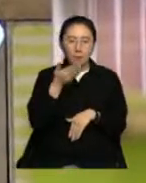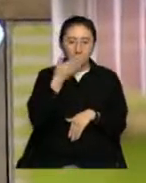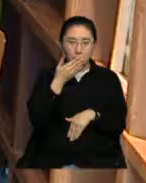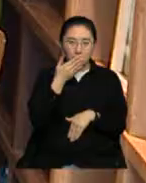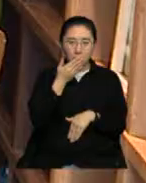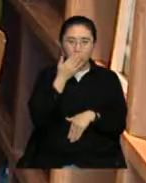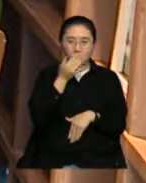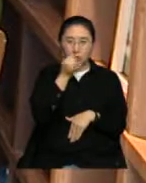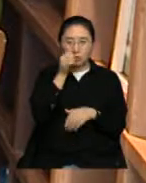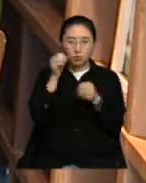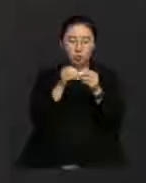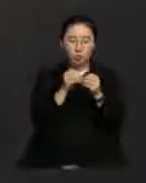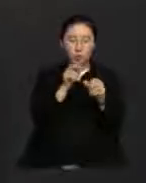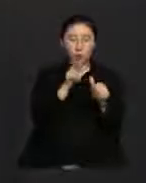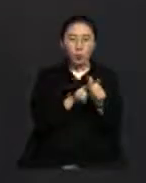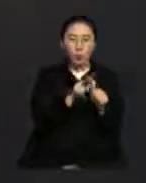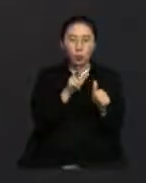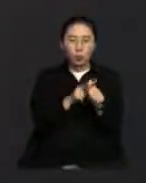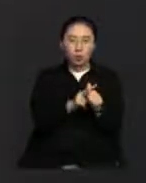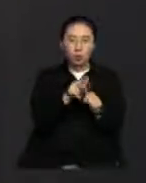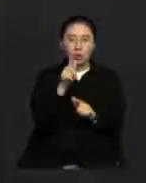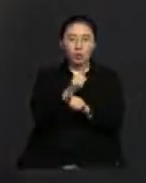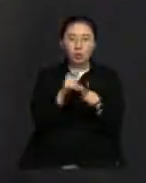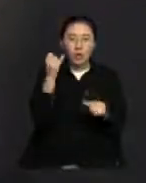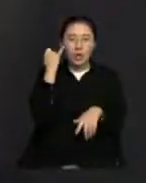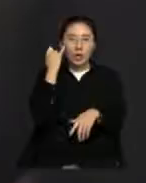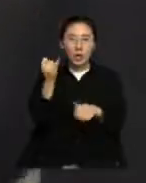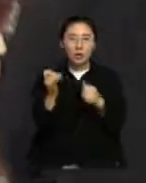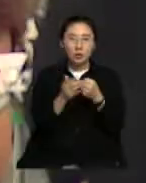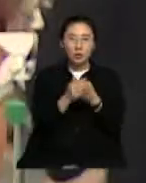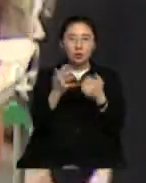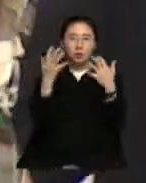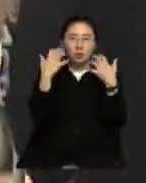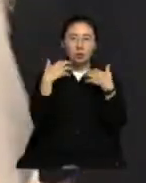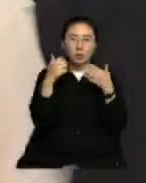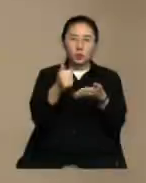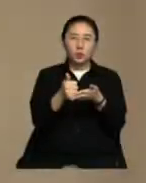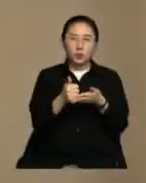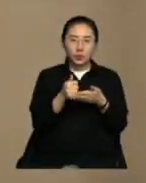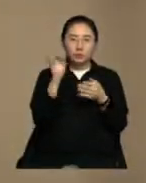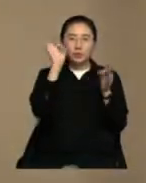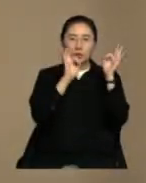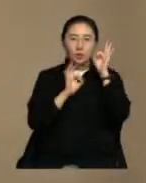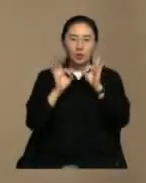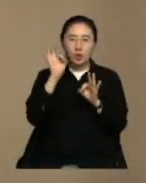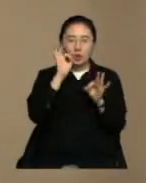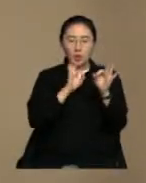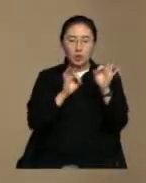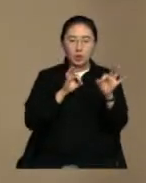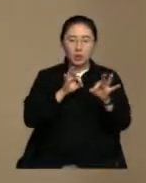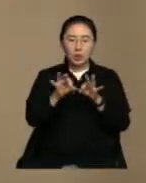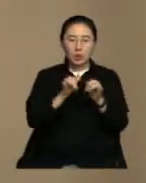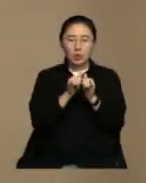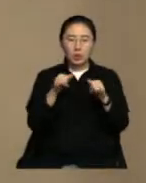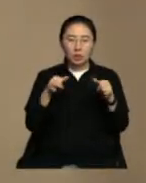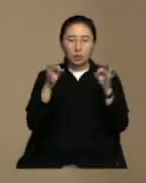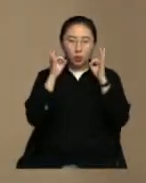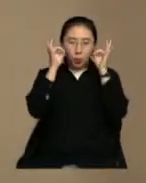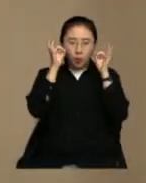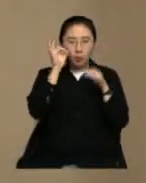먹을 수 있는 전통시장. 다양한 아이디어로 여름철 손님을 끌어들이겠다는 상인들의 노력이